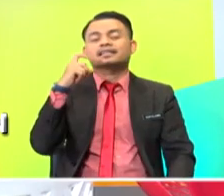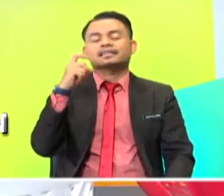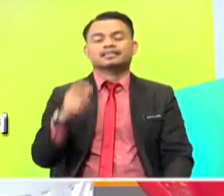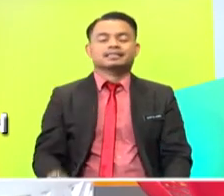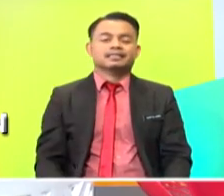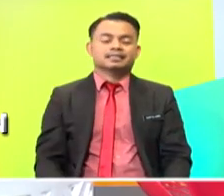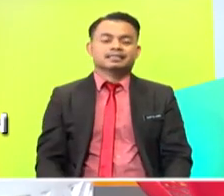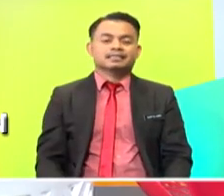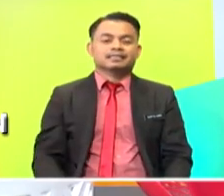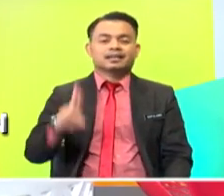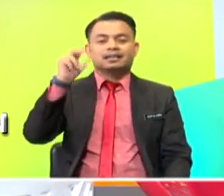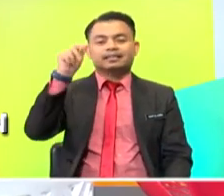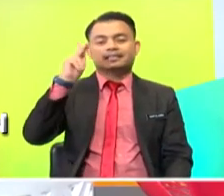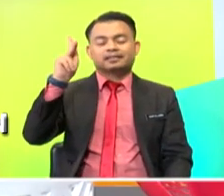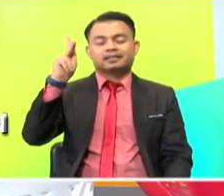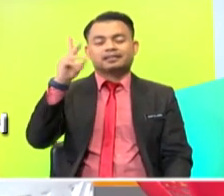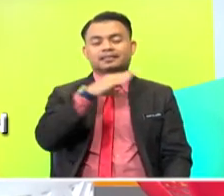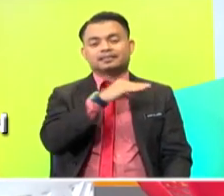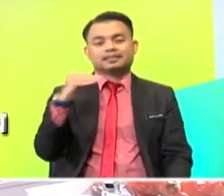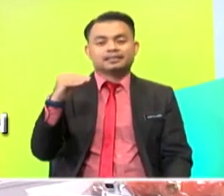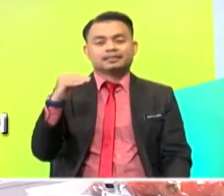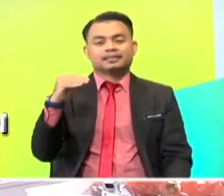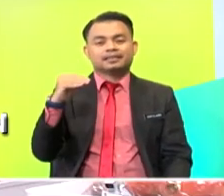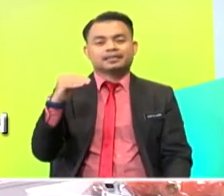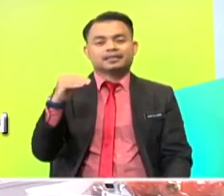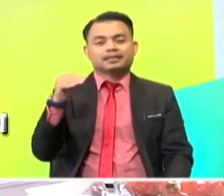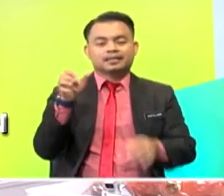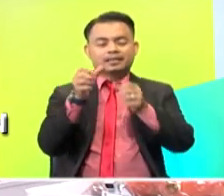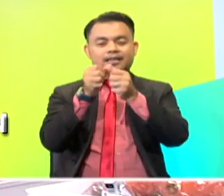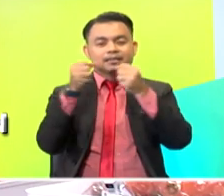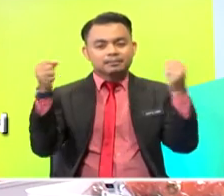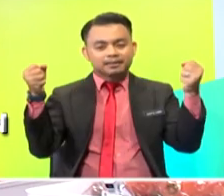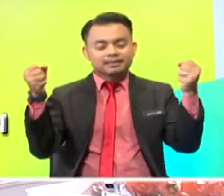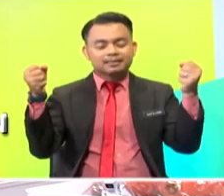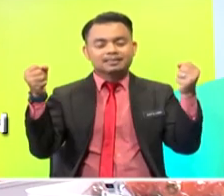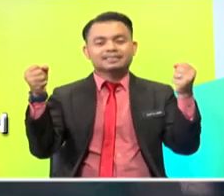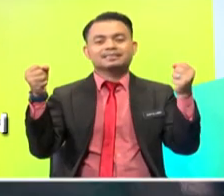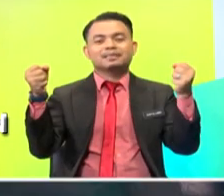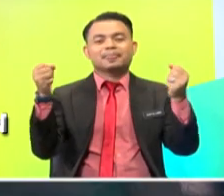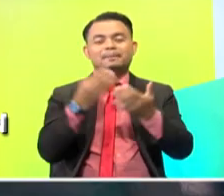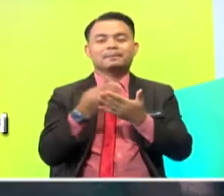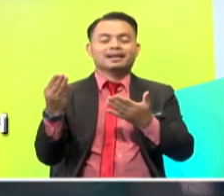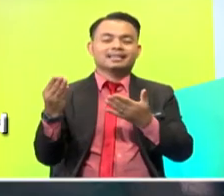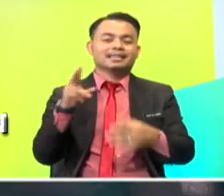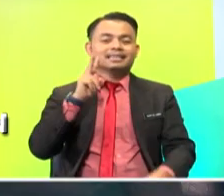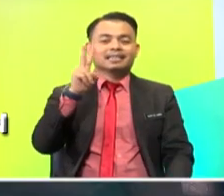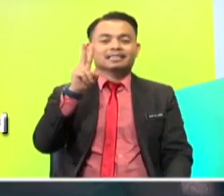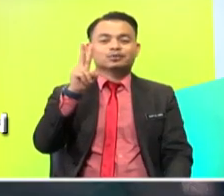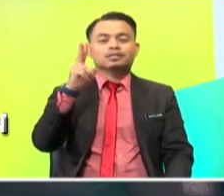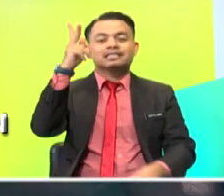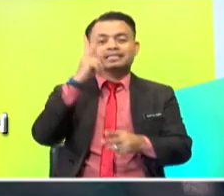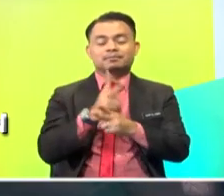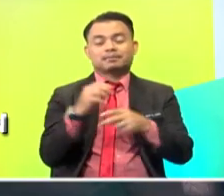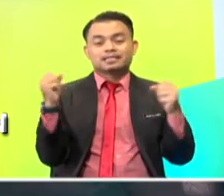Rock dan juga Amari paint Oke mana kode yang kedua penyimpanan sejuk ataupun